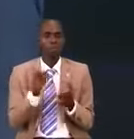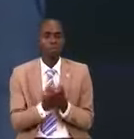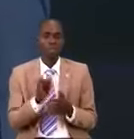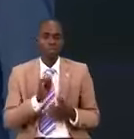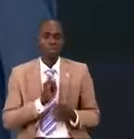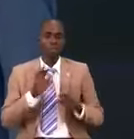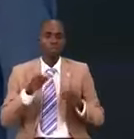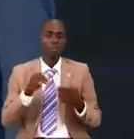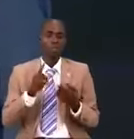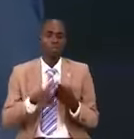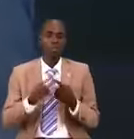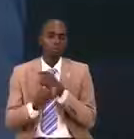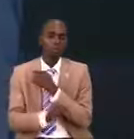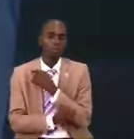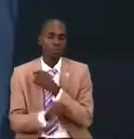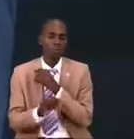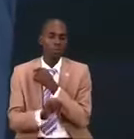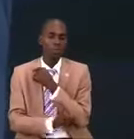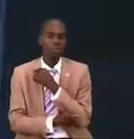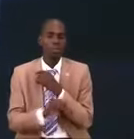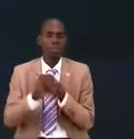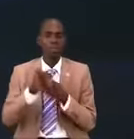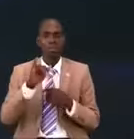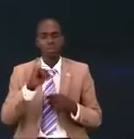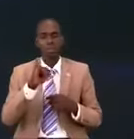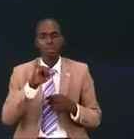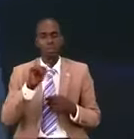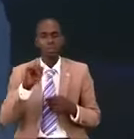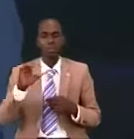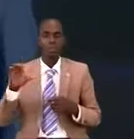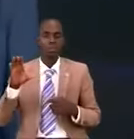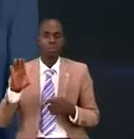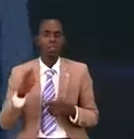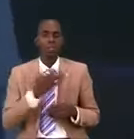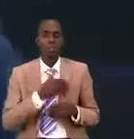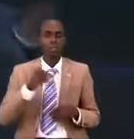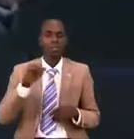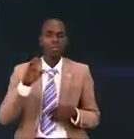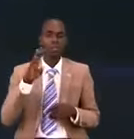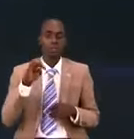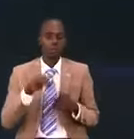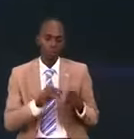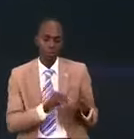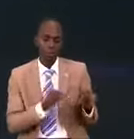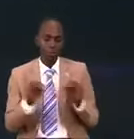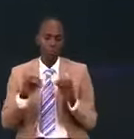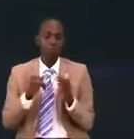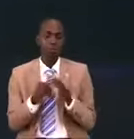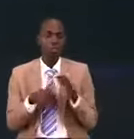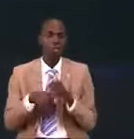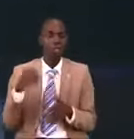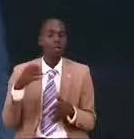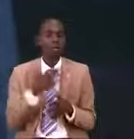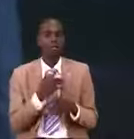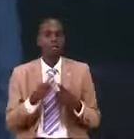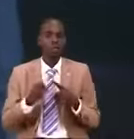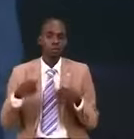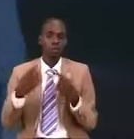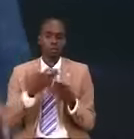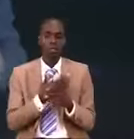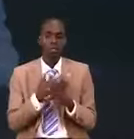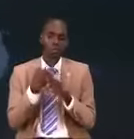de faire avancer cela et dans les posséder le pays comme je leur ai dit comme je leur ai dit